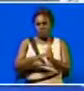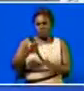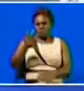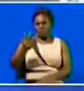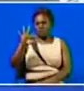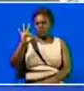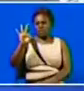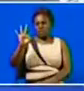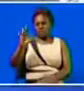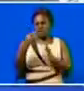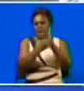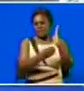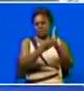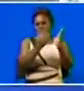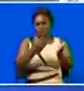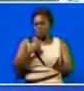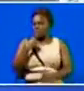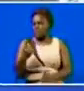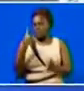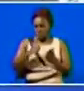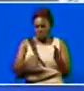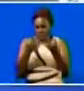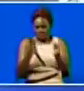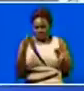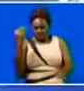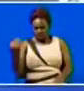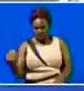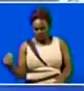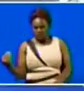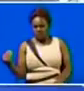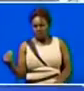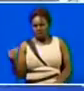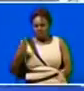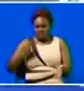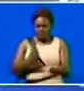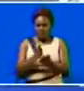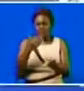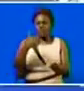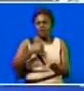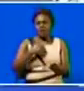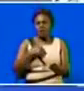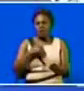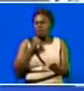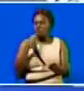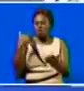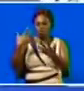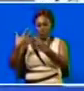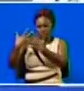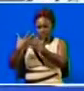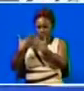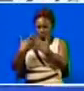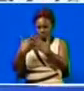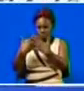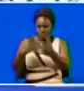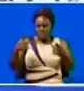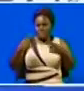further provides that every child has the right not to be detained